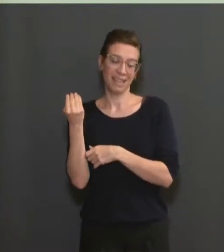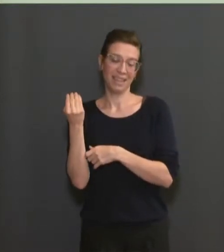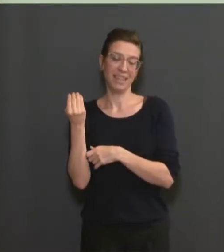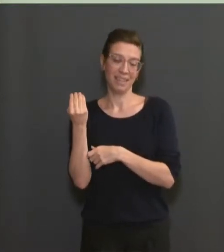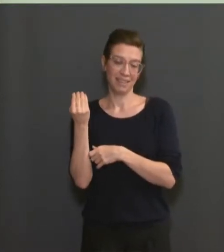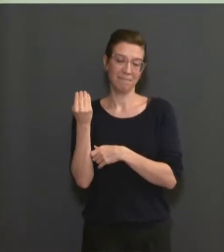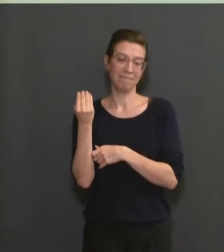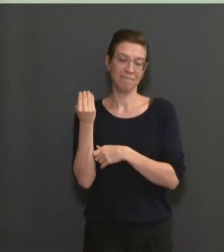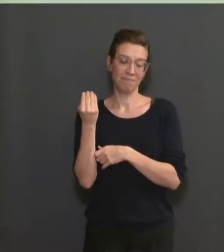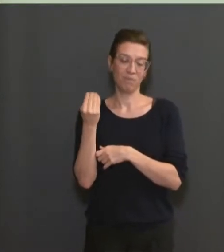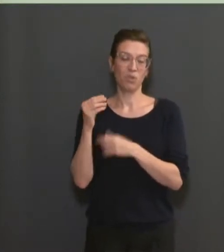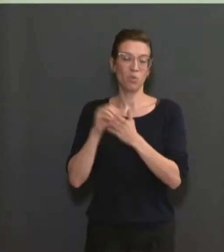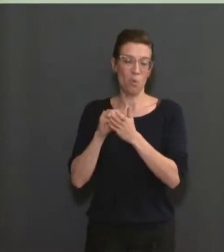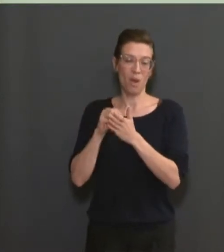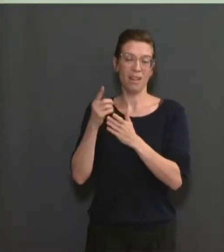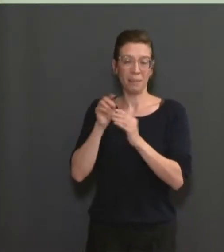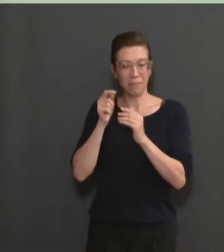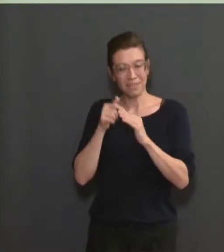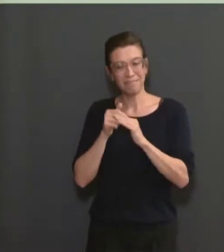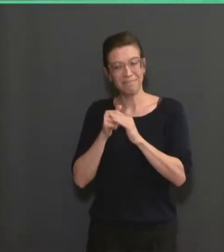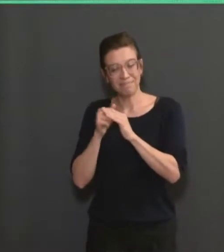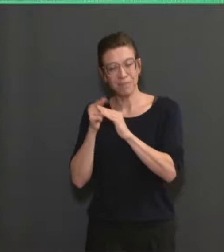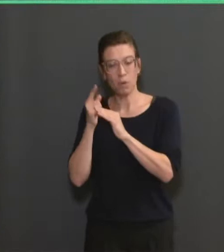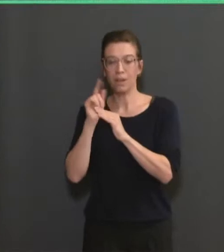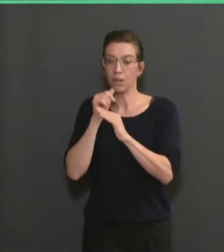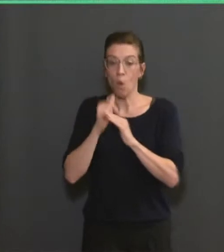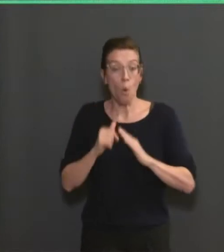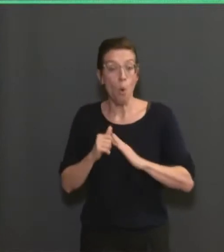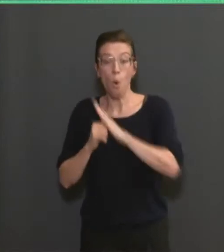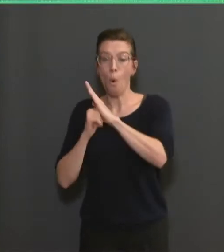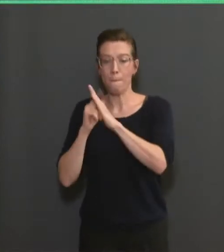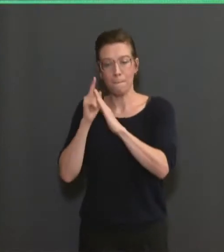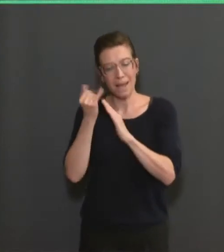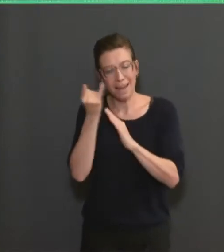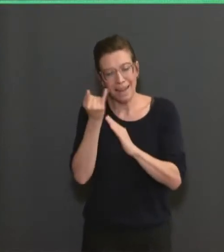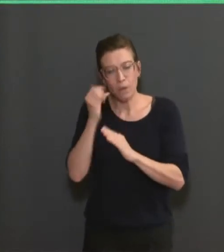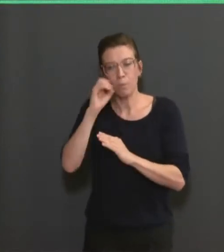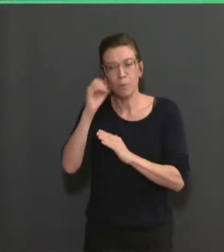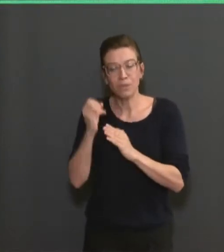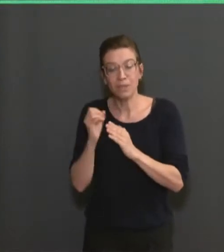7% op weekbasis. De week ervoor waren